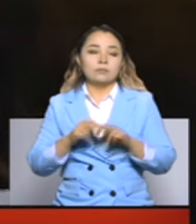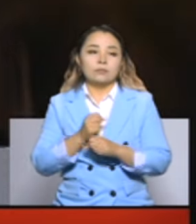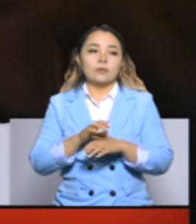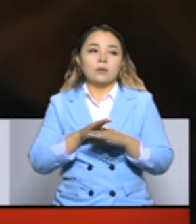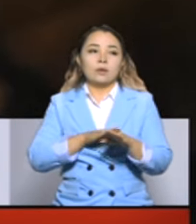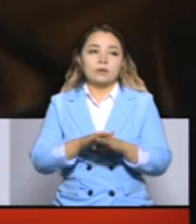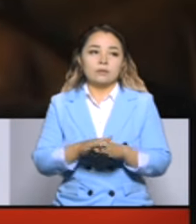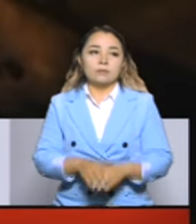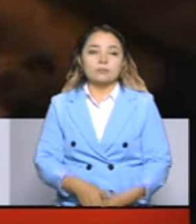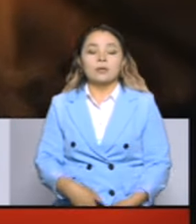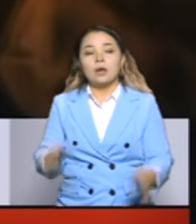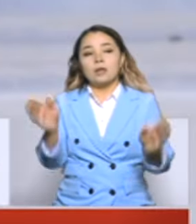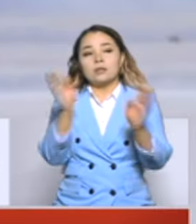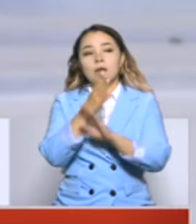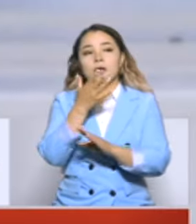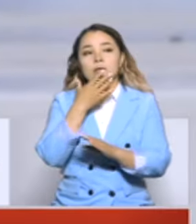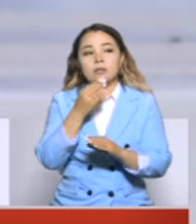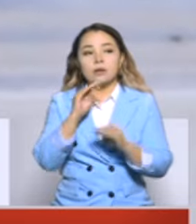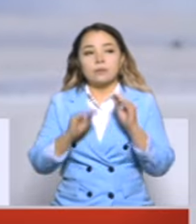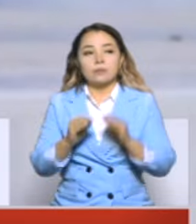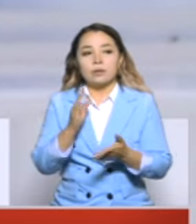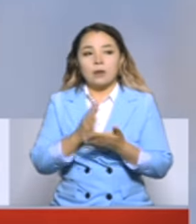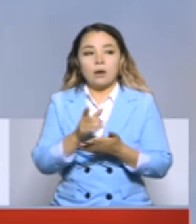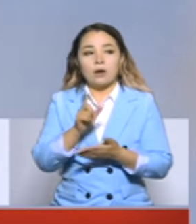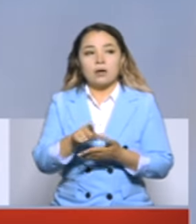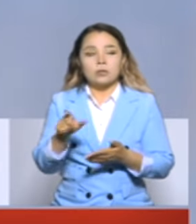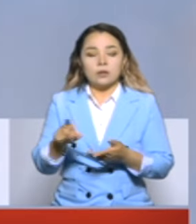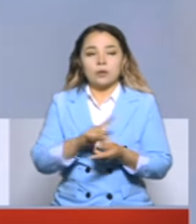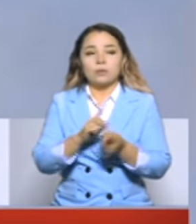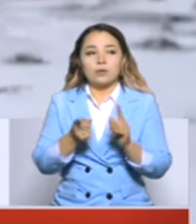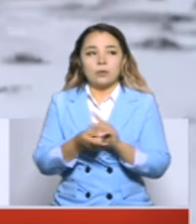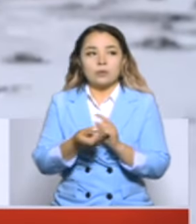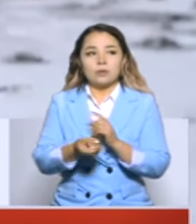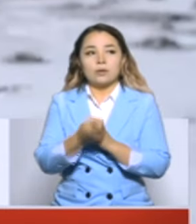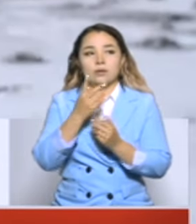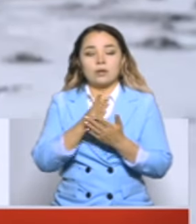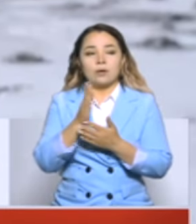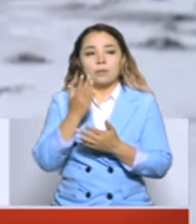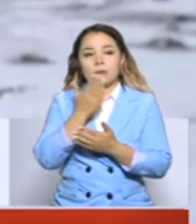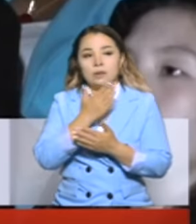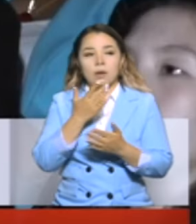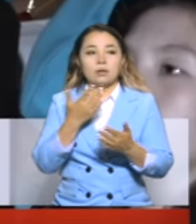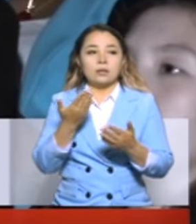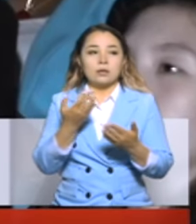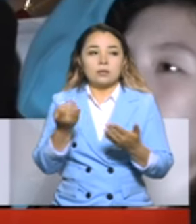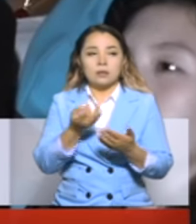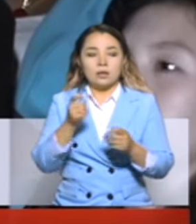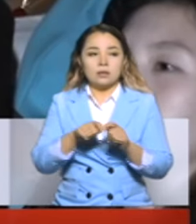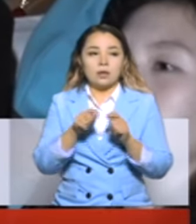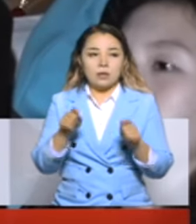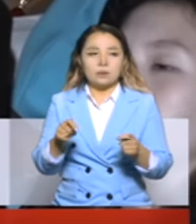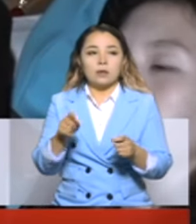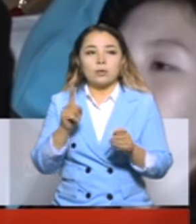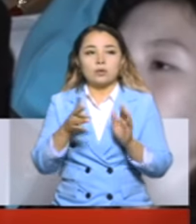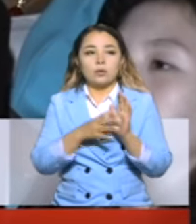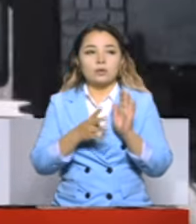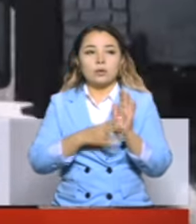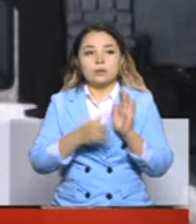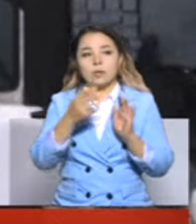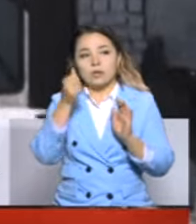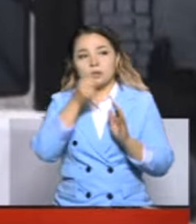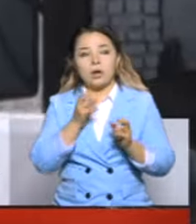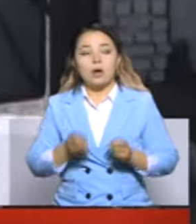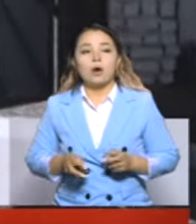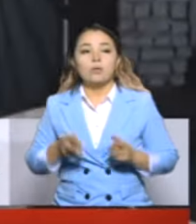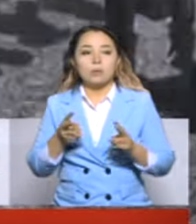тумаса. Табиғат сұлулықты жаратады, ал адам құбыжықтар тудырады. Тарихи драманың ұраны осы. 1992 жыл